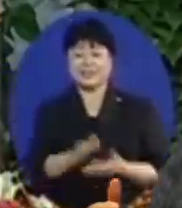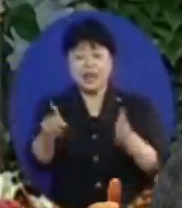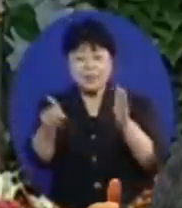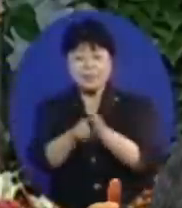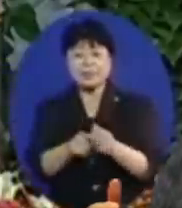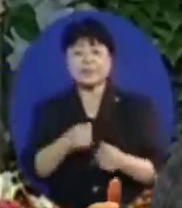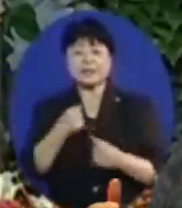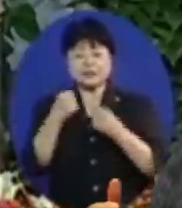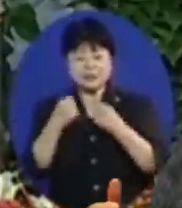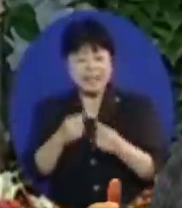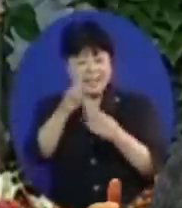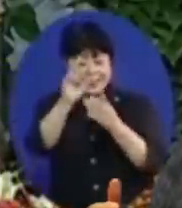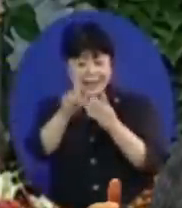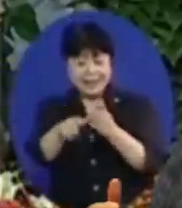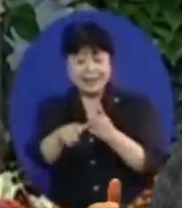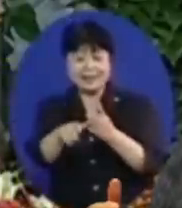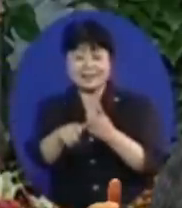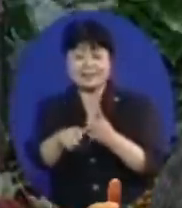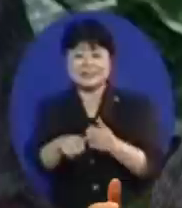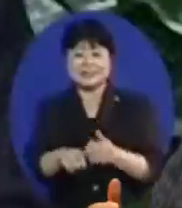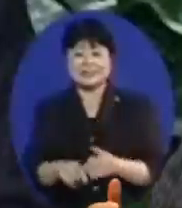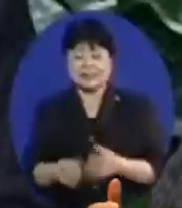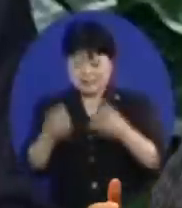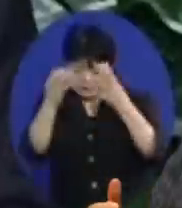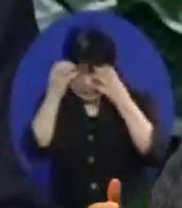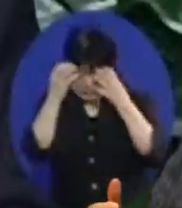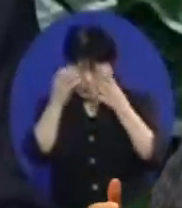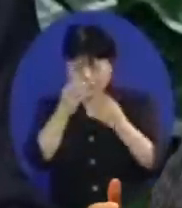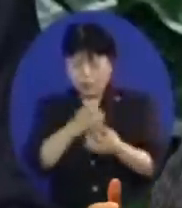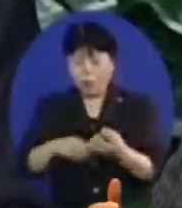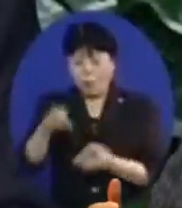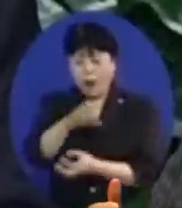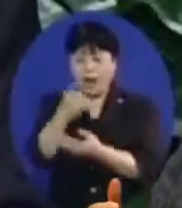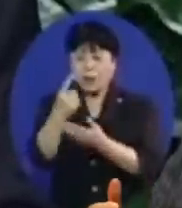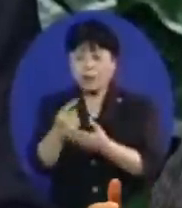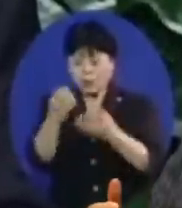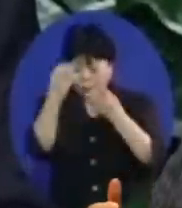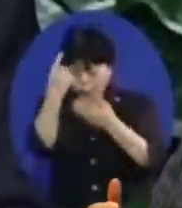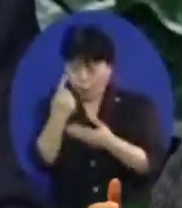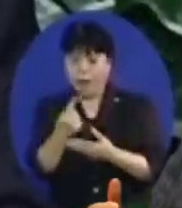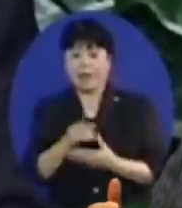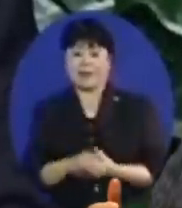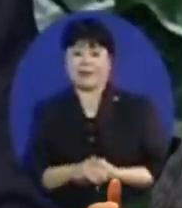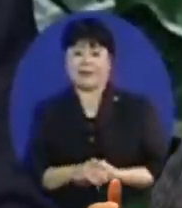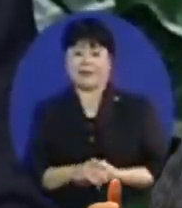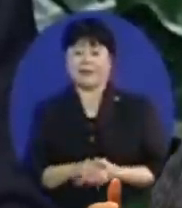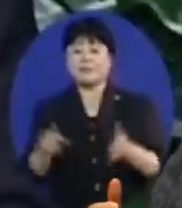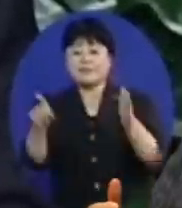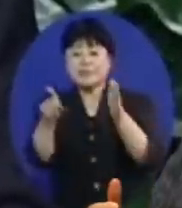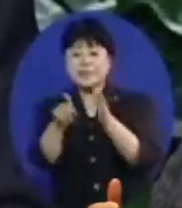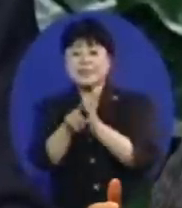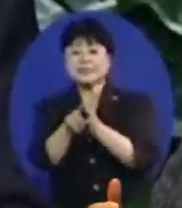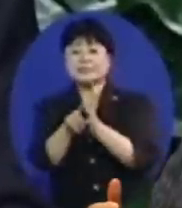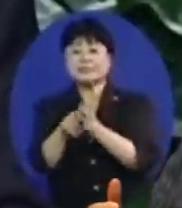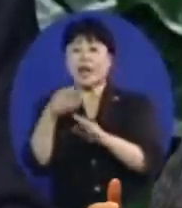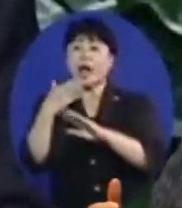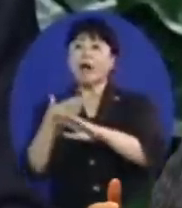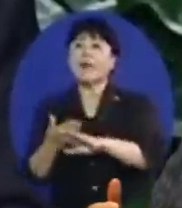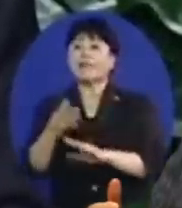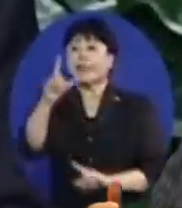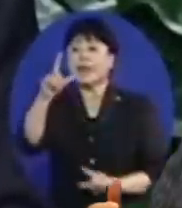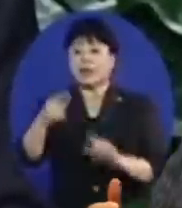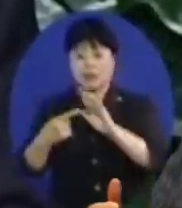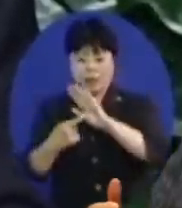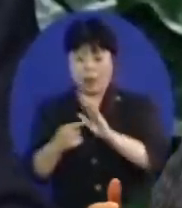믿음을 가지고 살아나가는데 시련이 다가오고 환난이 다가오고 고통이 다가와서 믿음 정반대 현상이